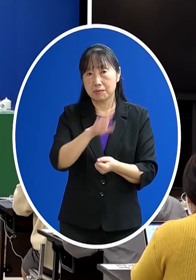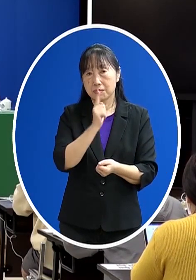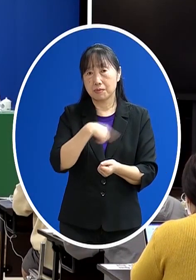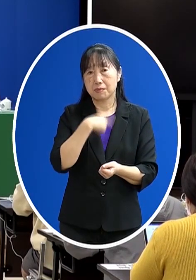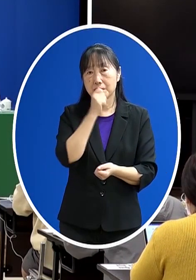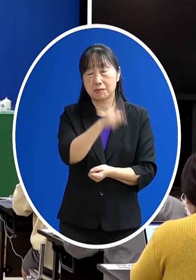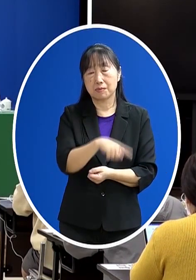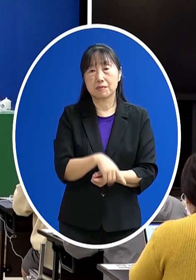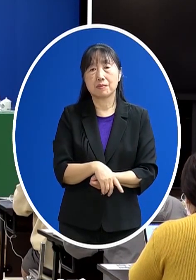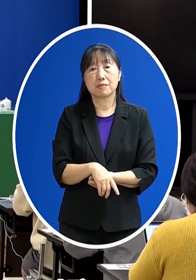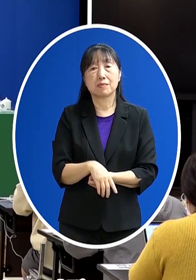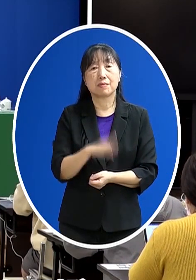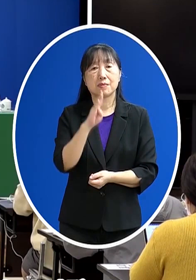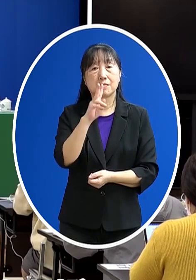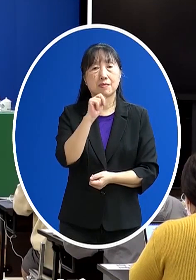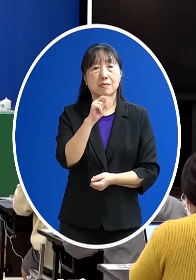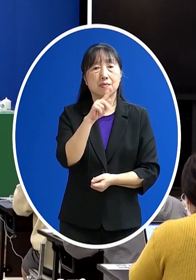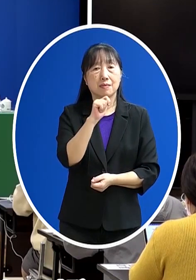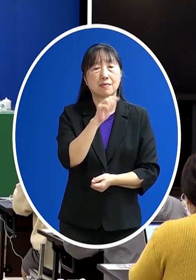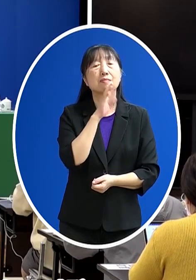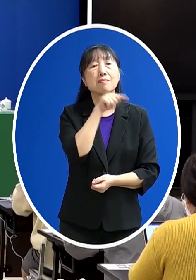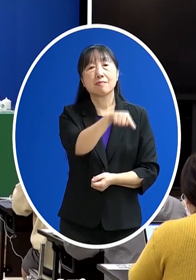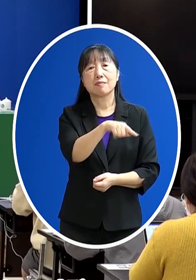那可能有外力的介入，只是这样子。想请问一下，今天大陆国台办有说，就是我们采购 BNT